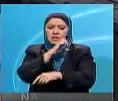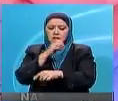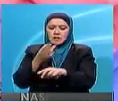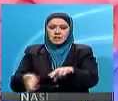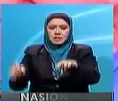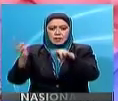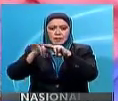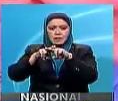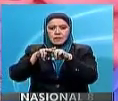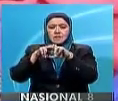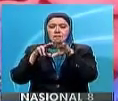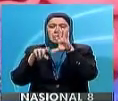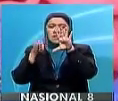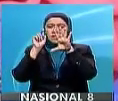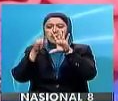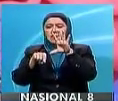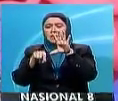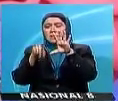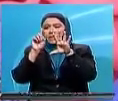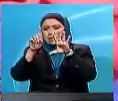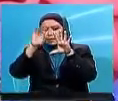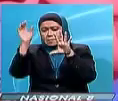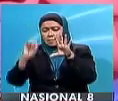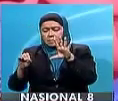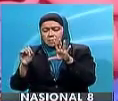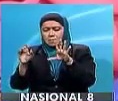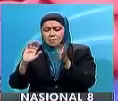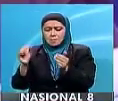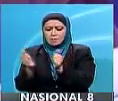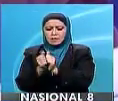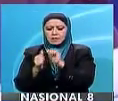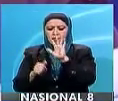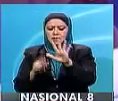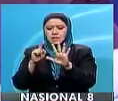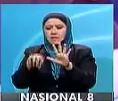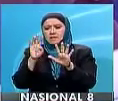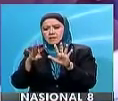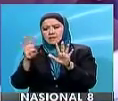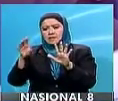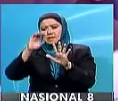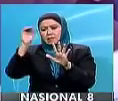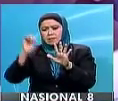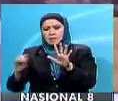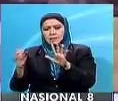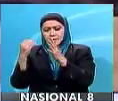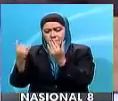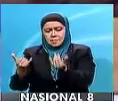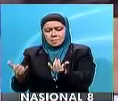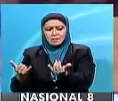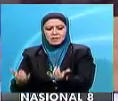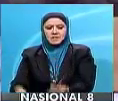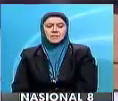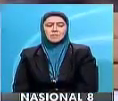sebanyak 5.51% berbanding 5.44% ketika ini.